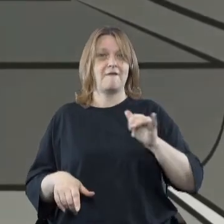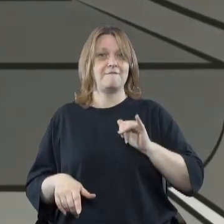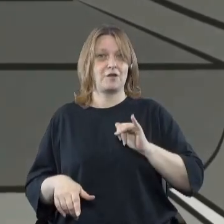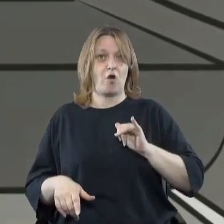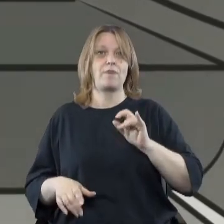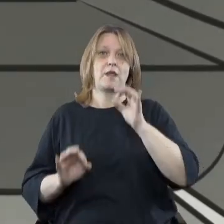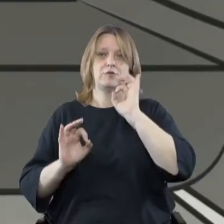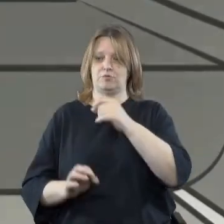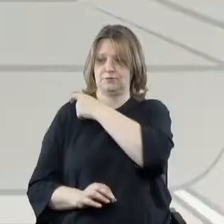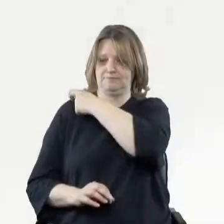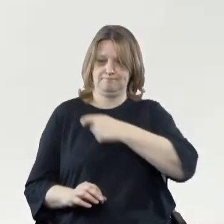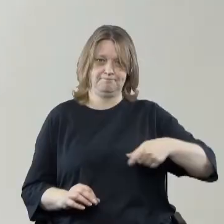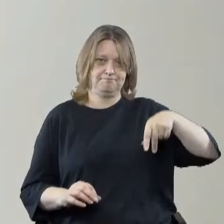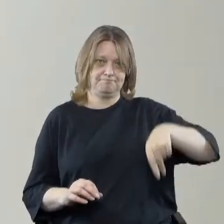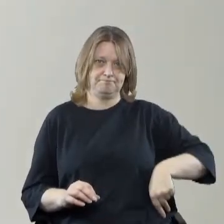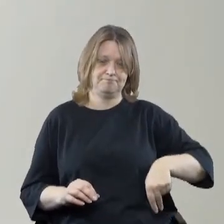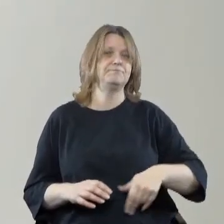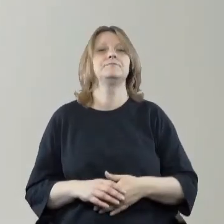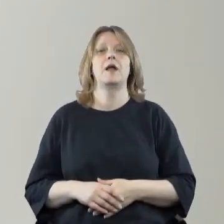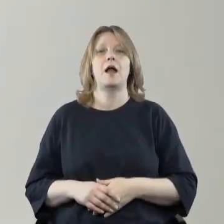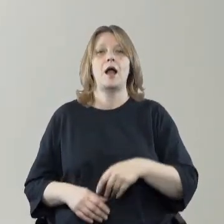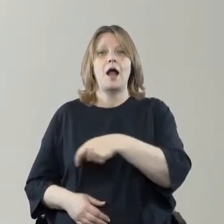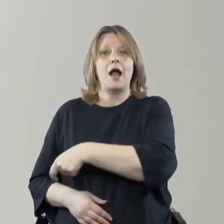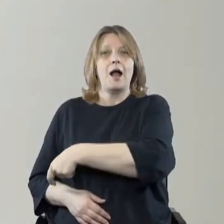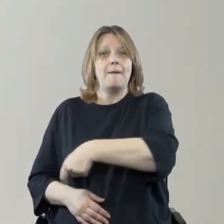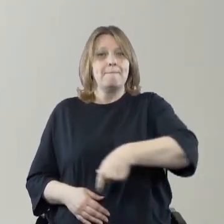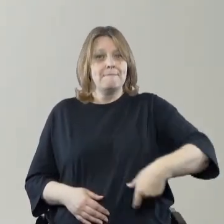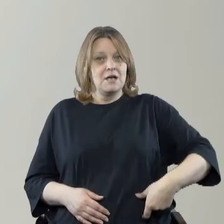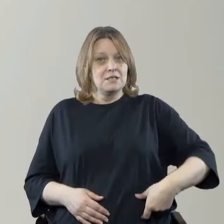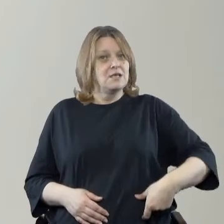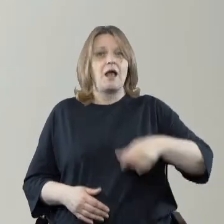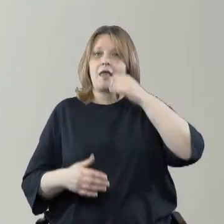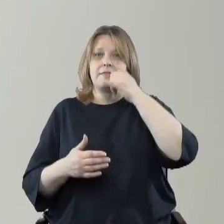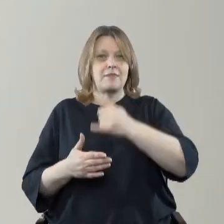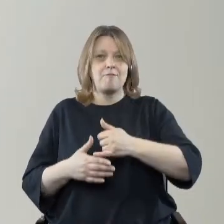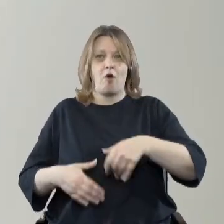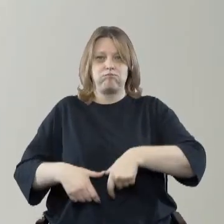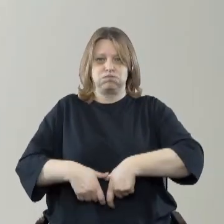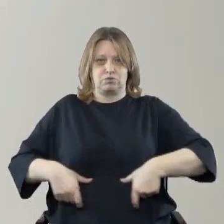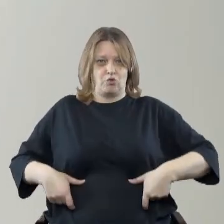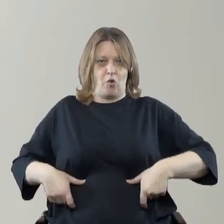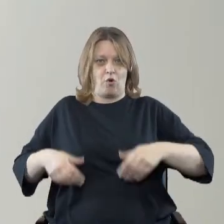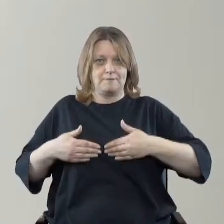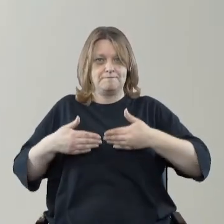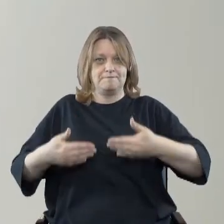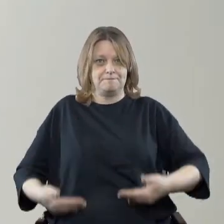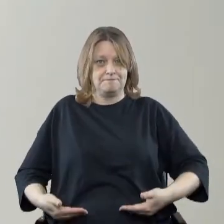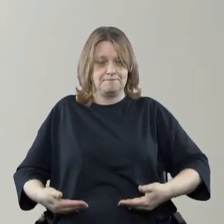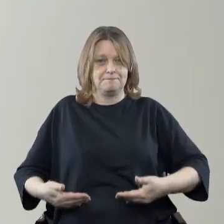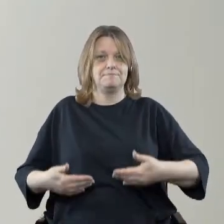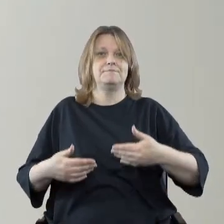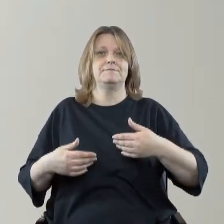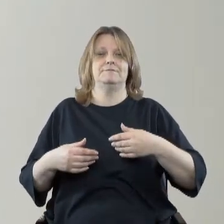poprawnie zapnij pasy. Dolny pas, biodrowy, nie może przebiegać po brzuchu. Należy go ułożyć poniżej